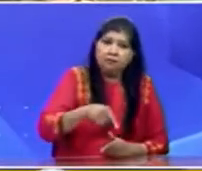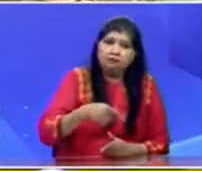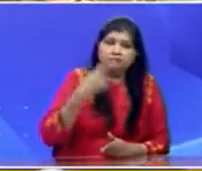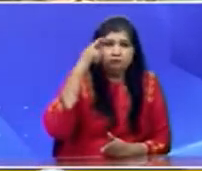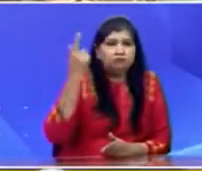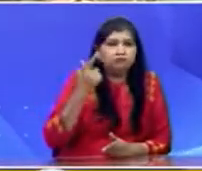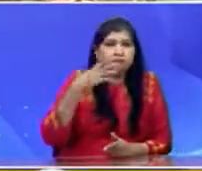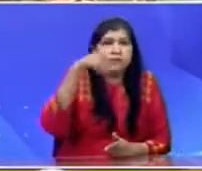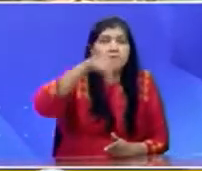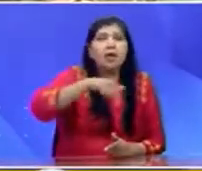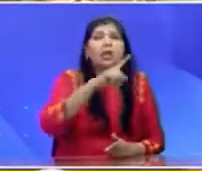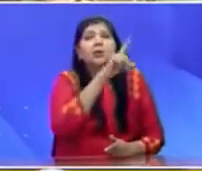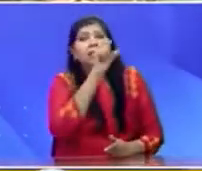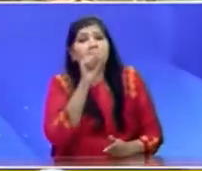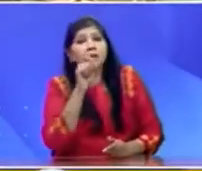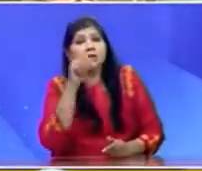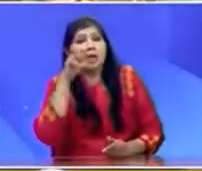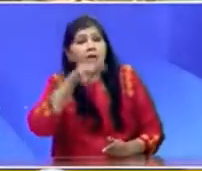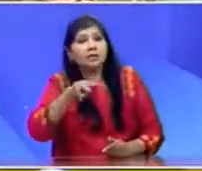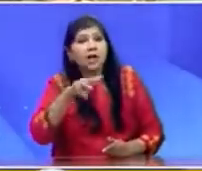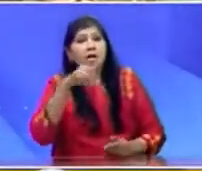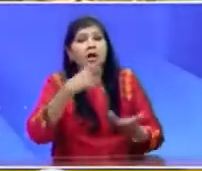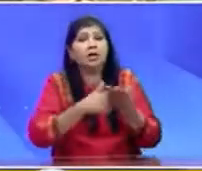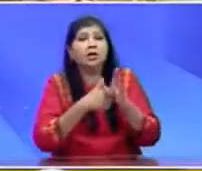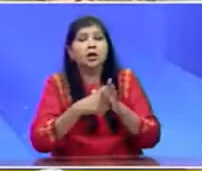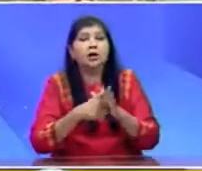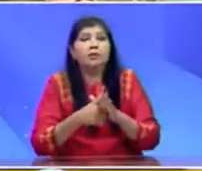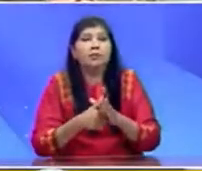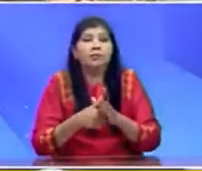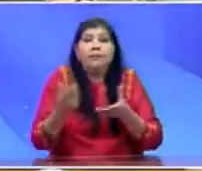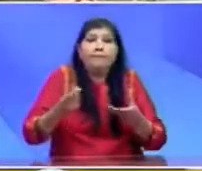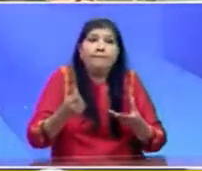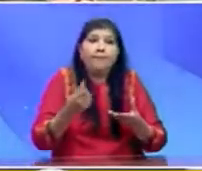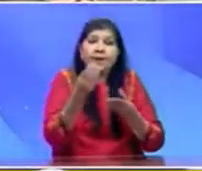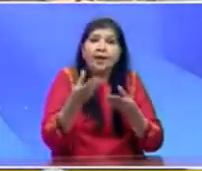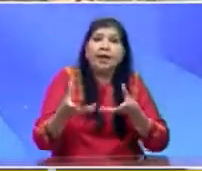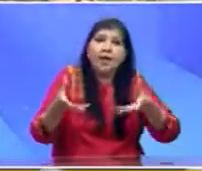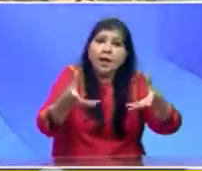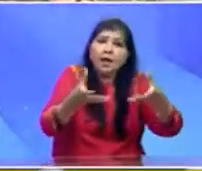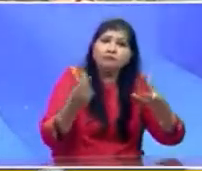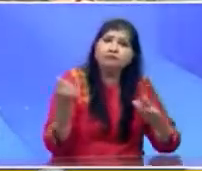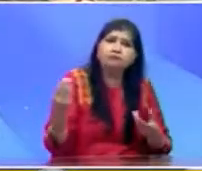करीब 10,000 करोड़ रुपए के इन्वेस्टमेंट प्रपोजल्स मिले हैं।